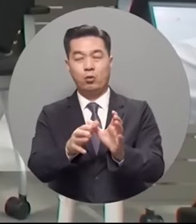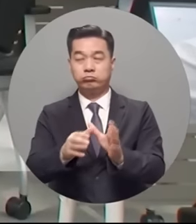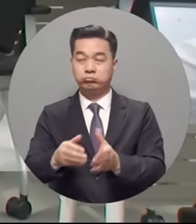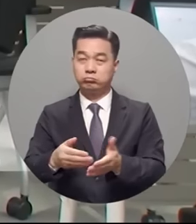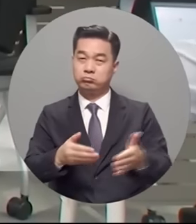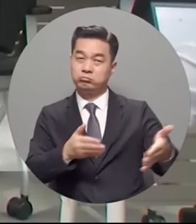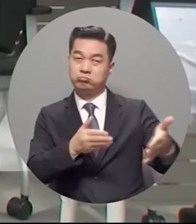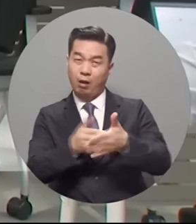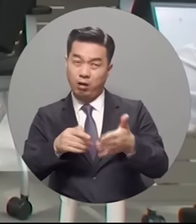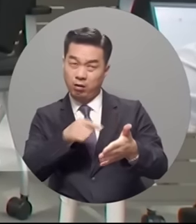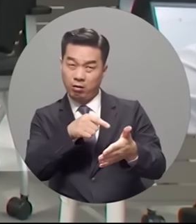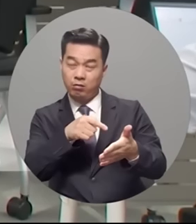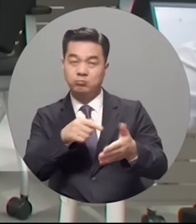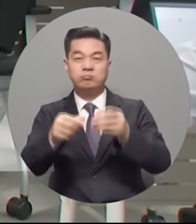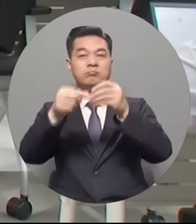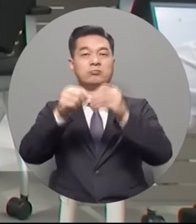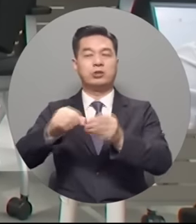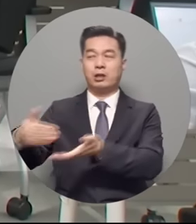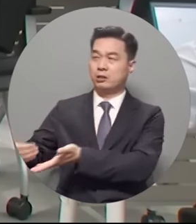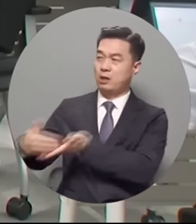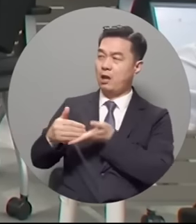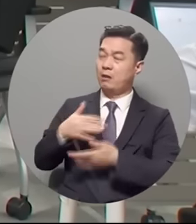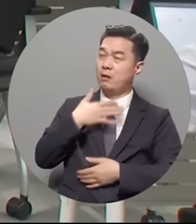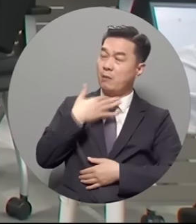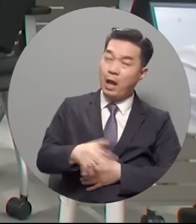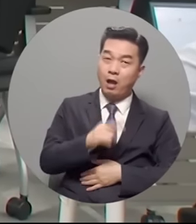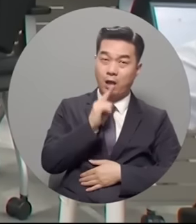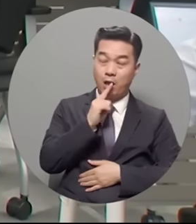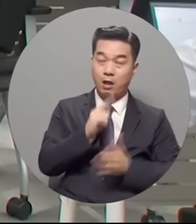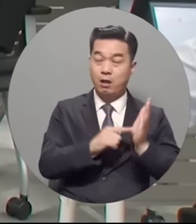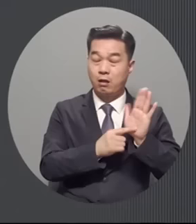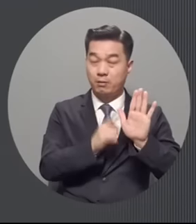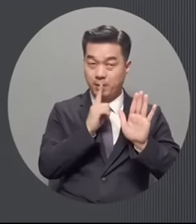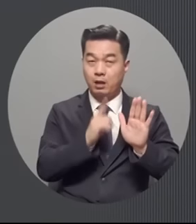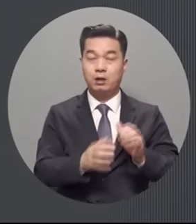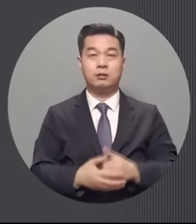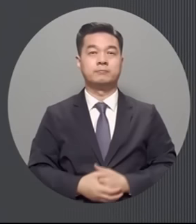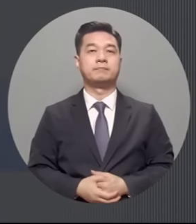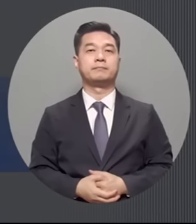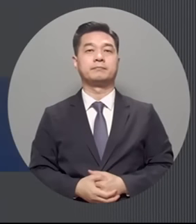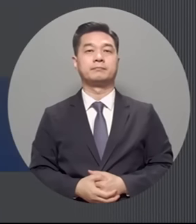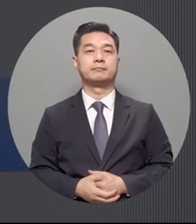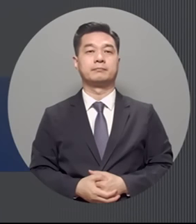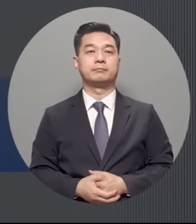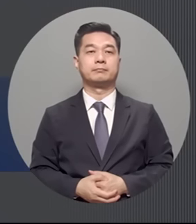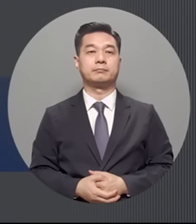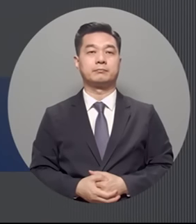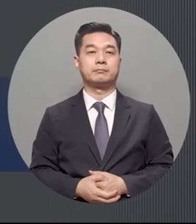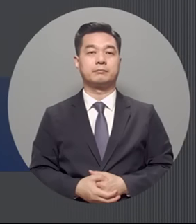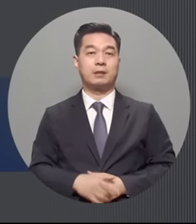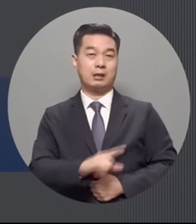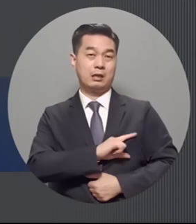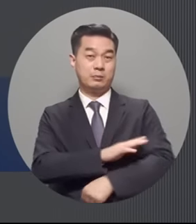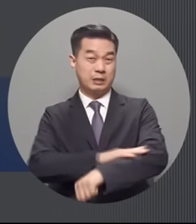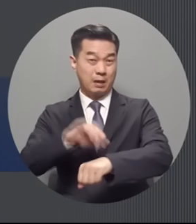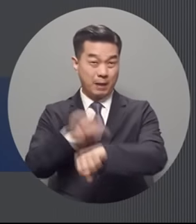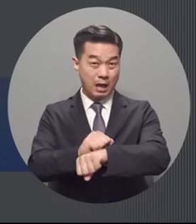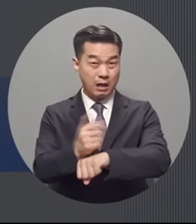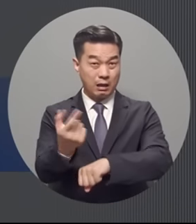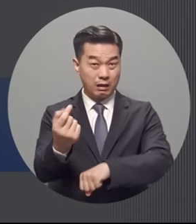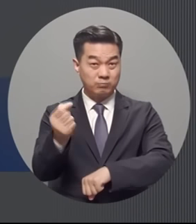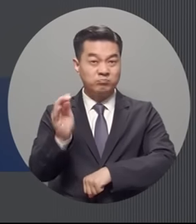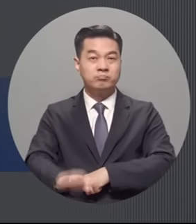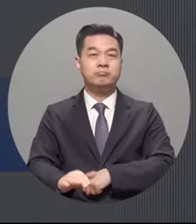대해 구체적인 제안을 받은 적이 없다고 부인했습니다. 장명은 잘하시는 것 같습니다만 구체적으로 정부 측에서